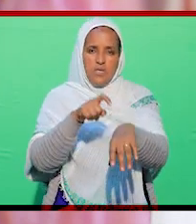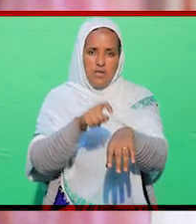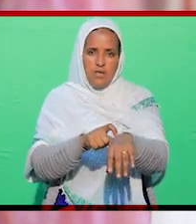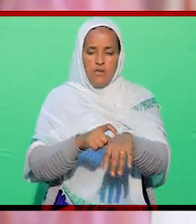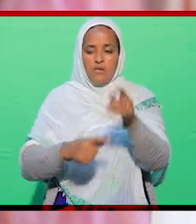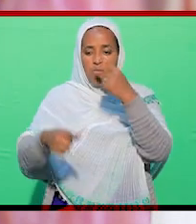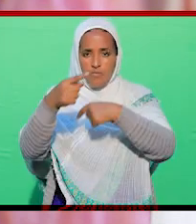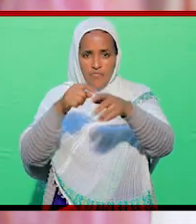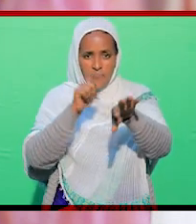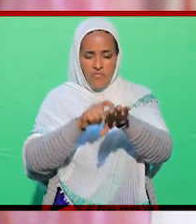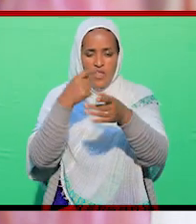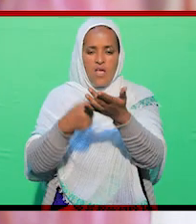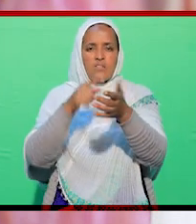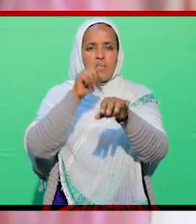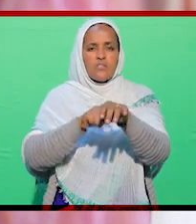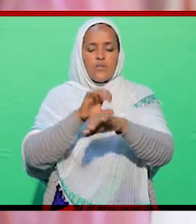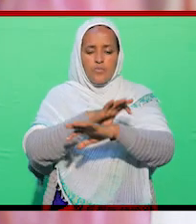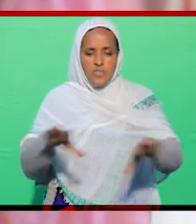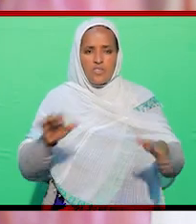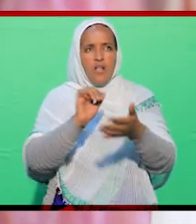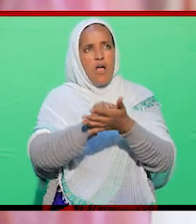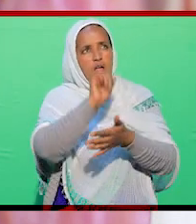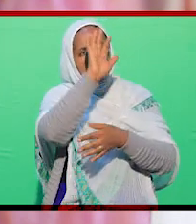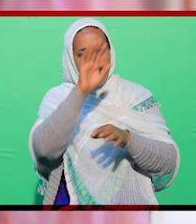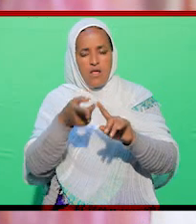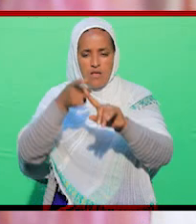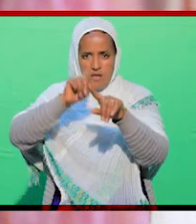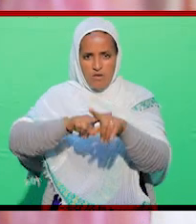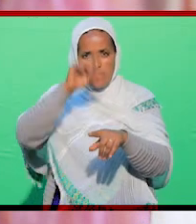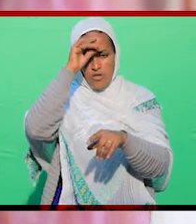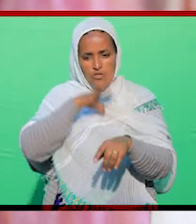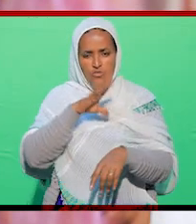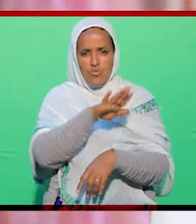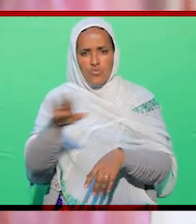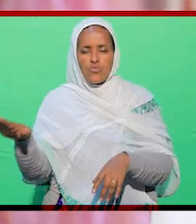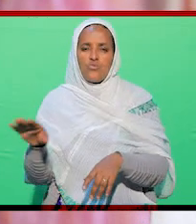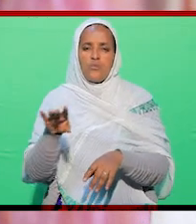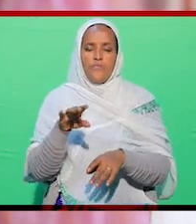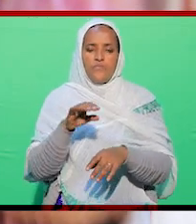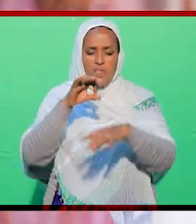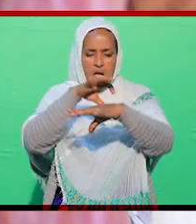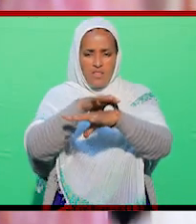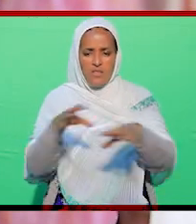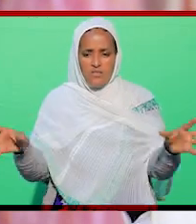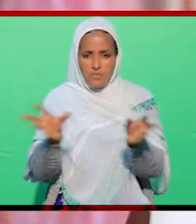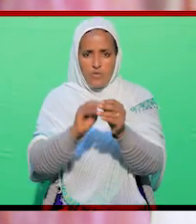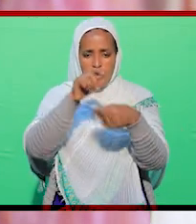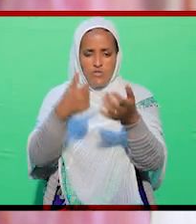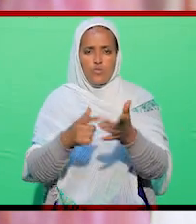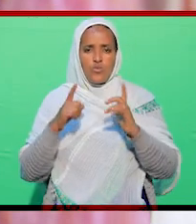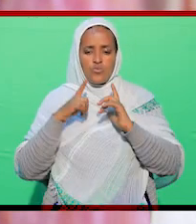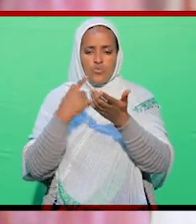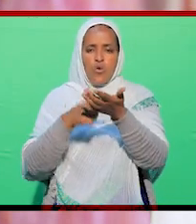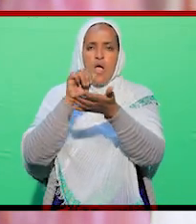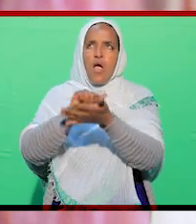ሁሉ የሚነሱበት የሚነቁበት ጊዜ ሲመጣ፣ ያን ጊዜ ምድር አደራዋን ትመልሳለች። የሰው ልጆችን ሁሉ አጥንት